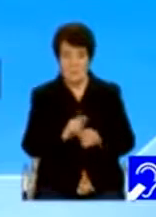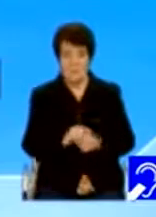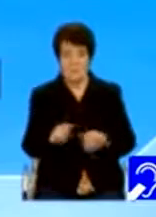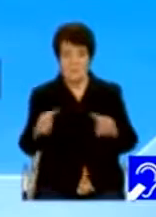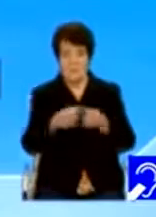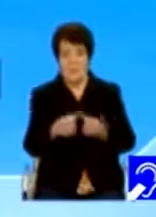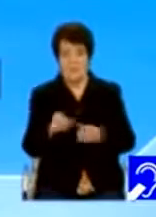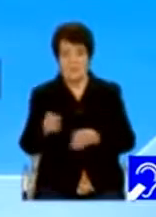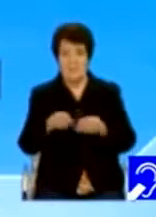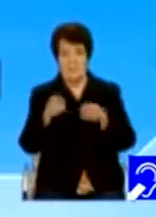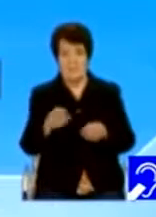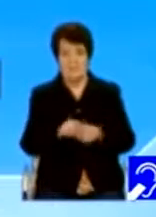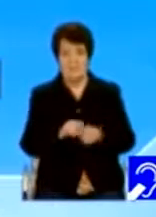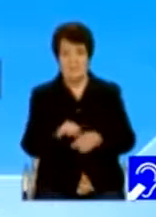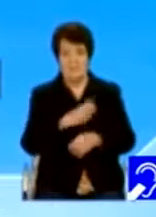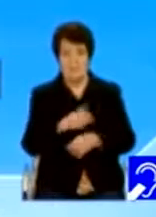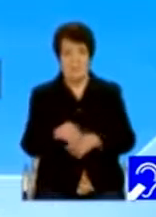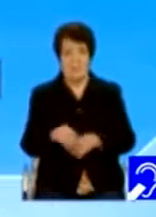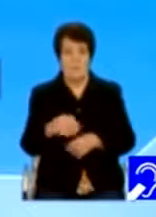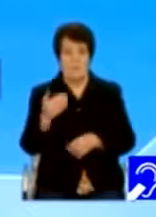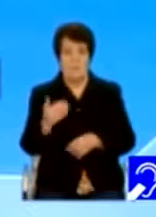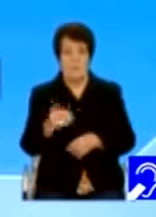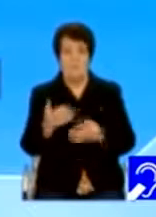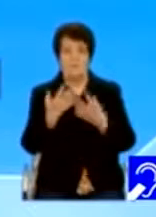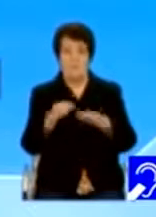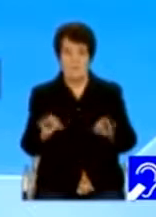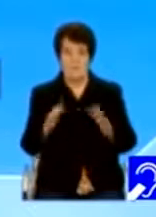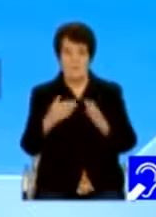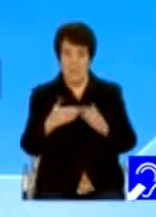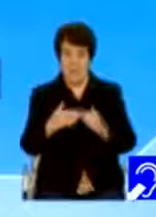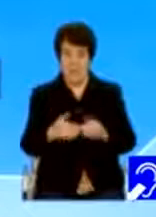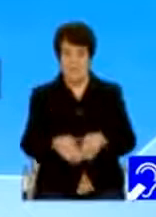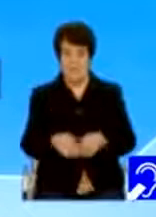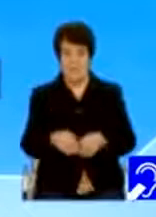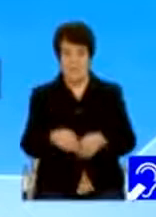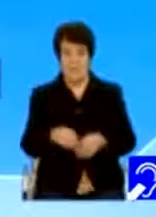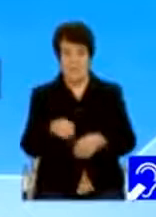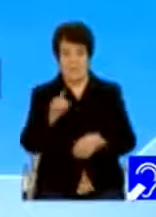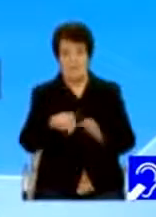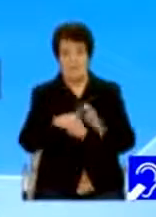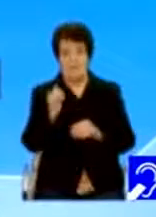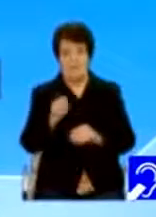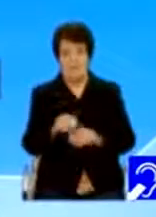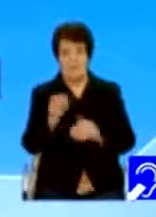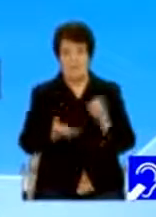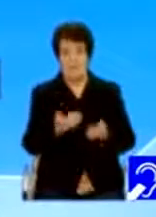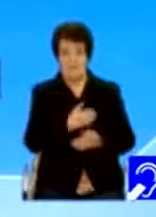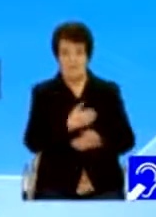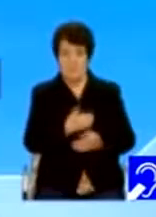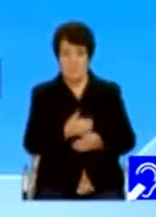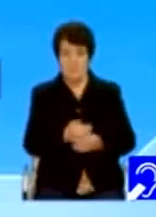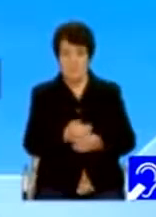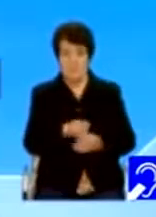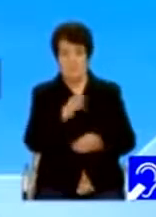sunt câteva opțiuni electorale pe segmentul de dreapta. Democrația acasă, PAS, PUN, votați oricare care vă este mai simpatic, mai drag,